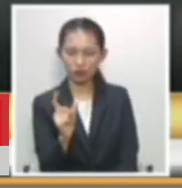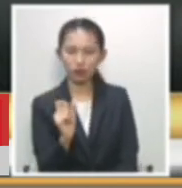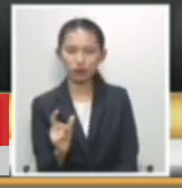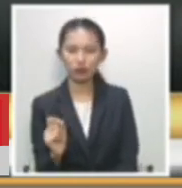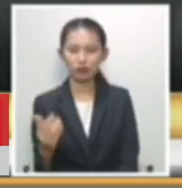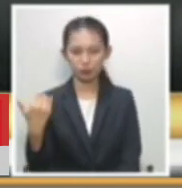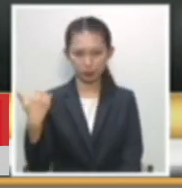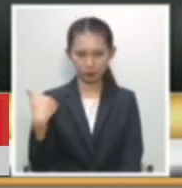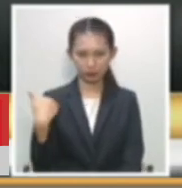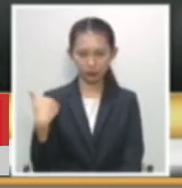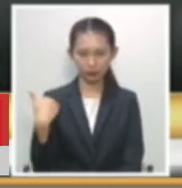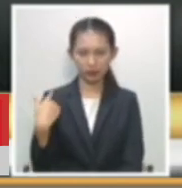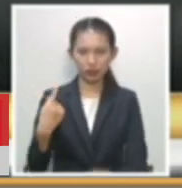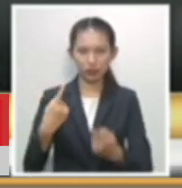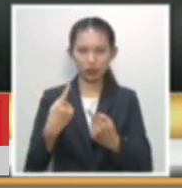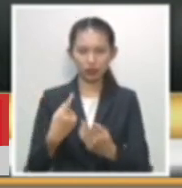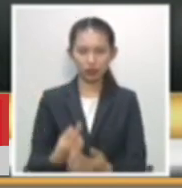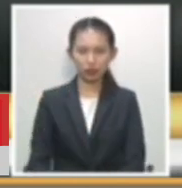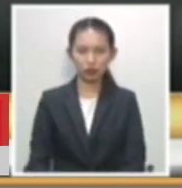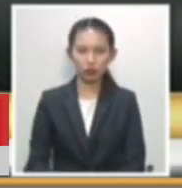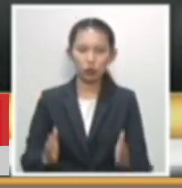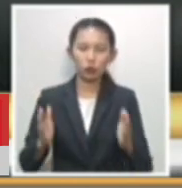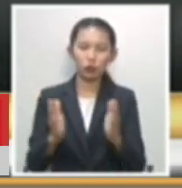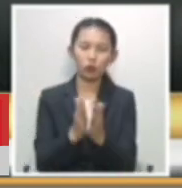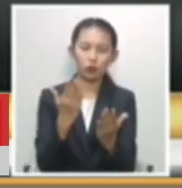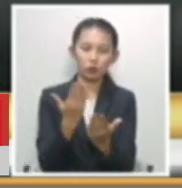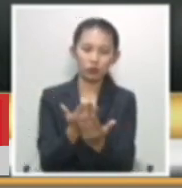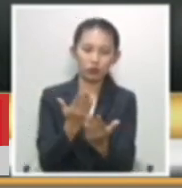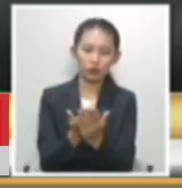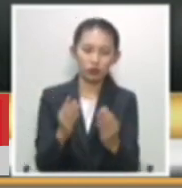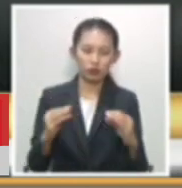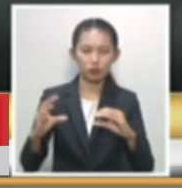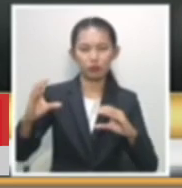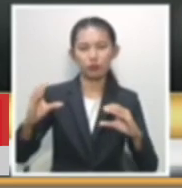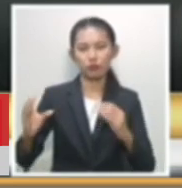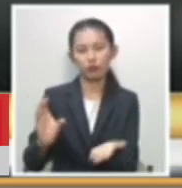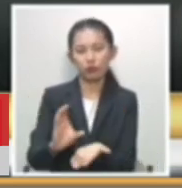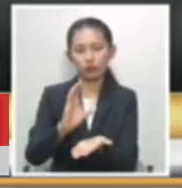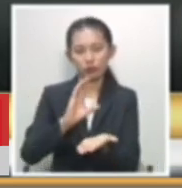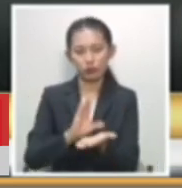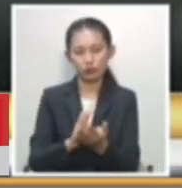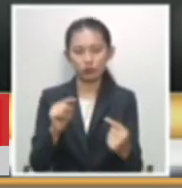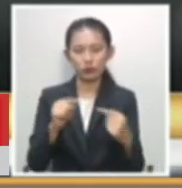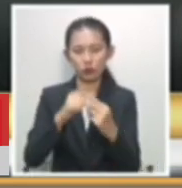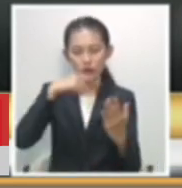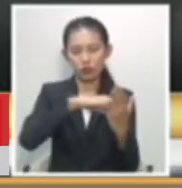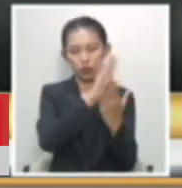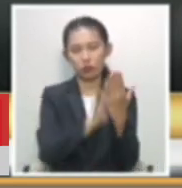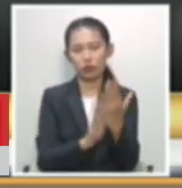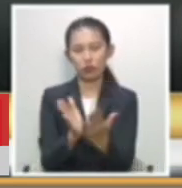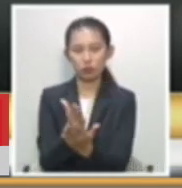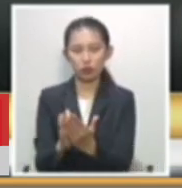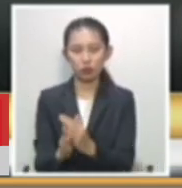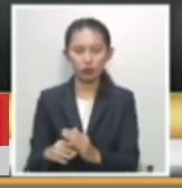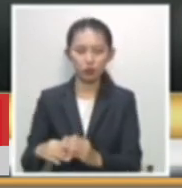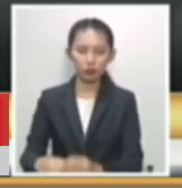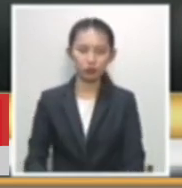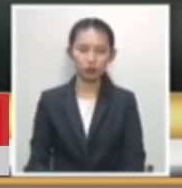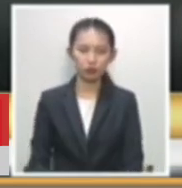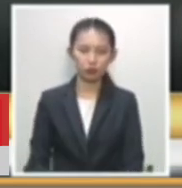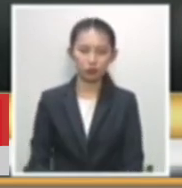เกือบเท่างบประมาณทั้งปีที่ประเทศไทยจัดสรรนะคะและอีก10ปีข้างหน้าสภาพัฒน์ก็ดีหรือว่